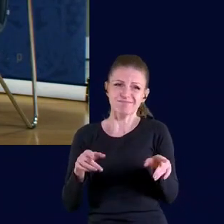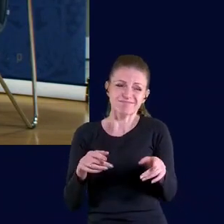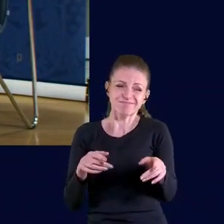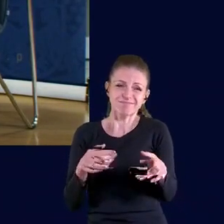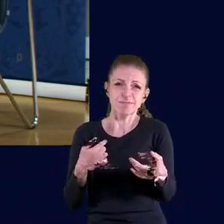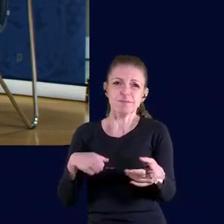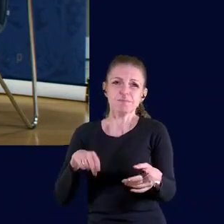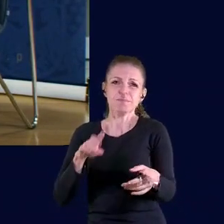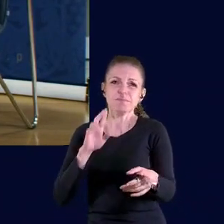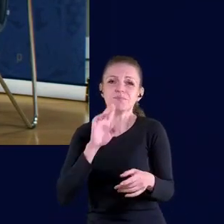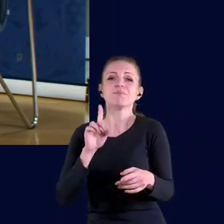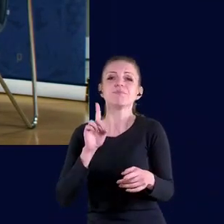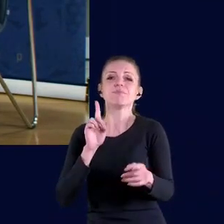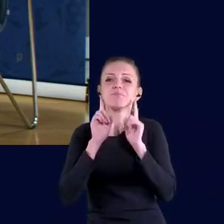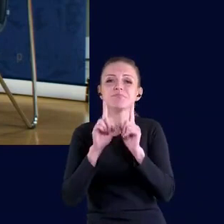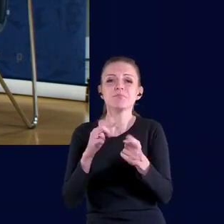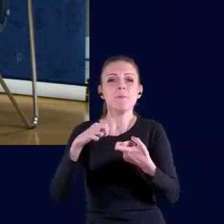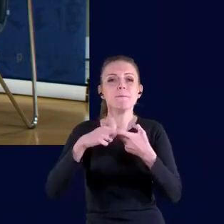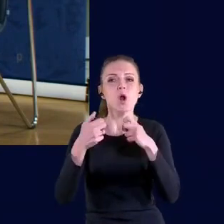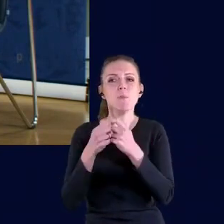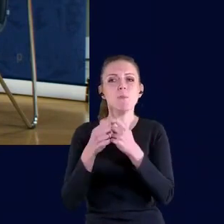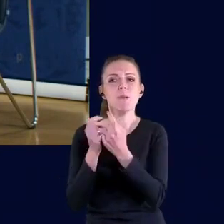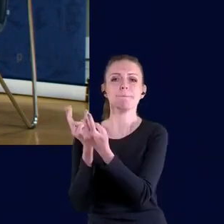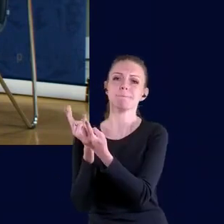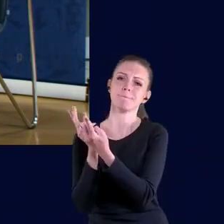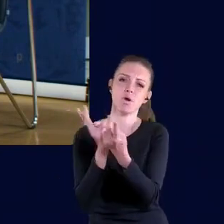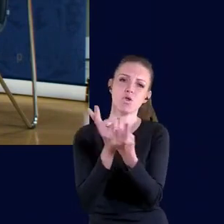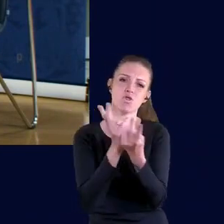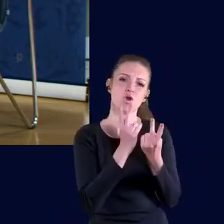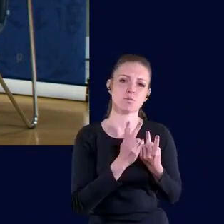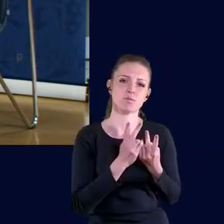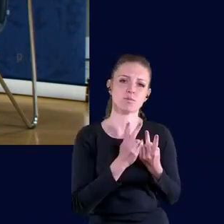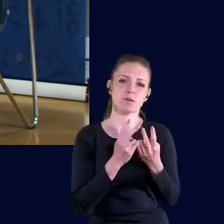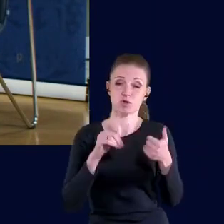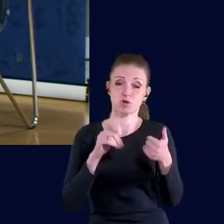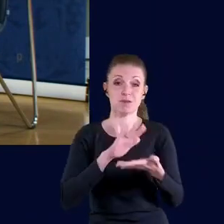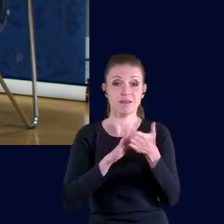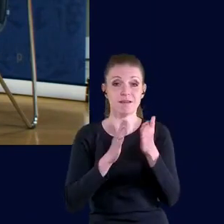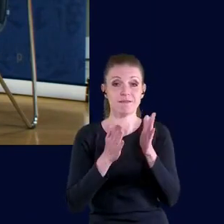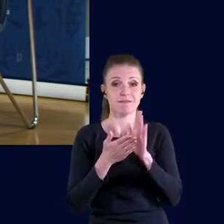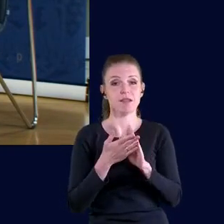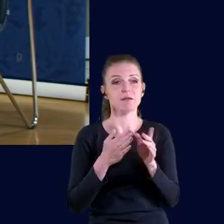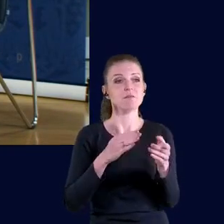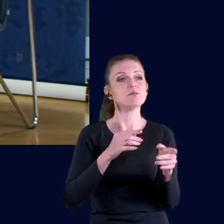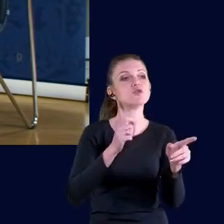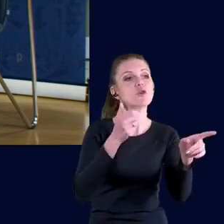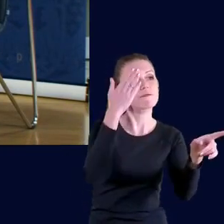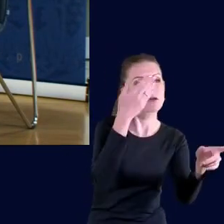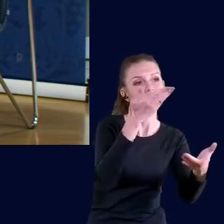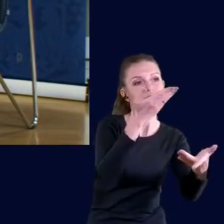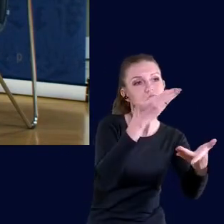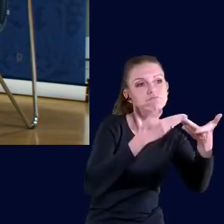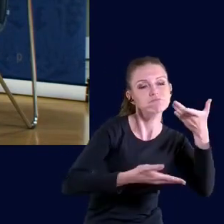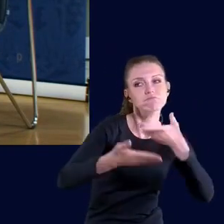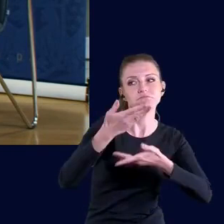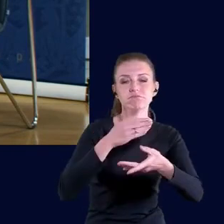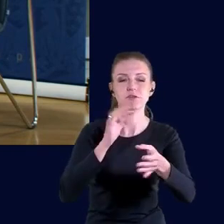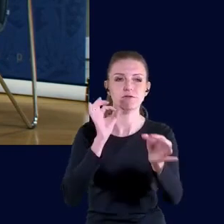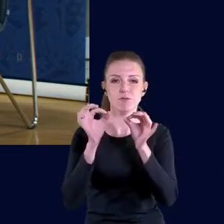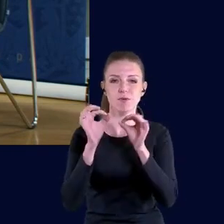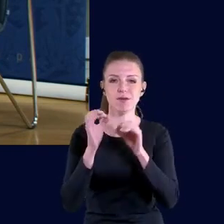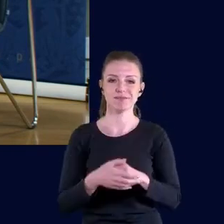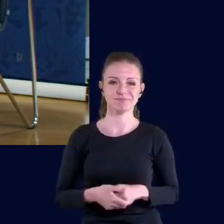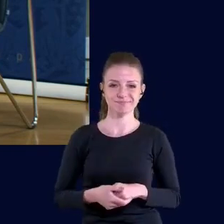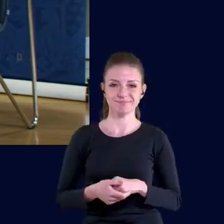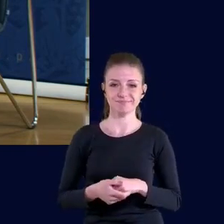i możemy się nawzajem od siebie nauczyć bardzo pozytywnie